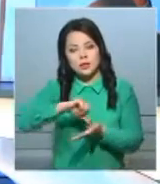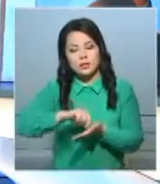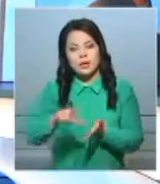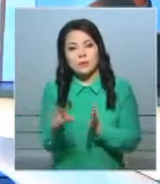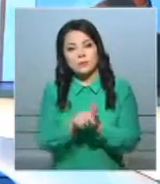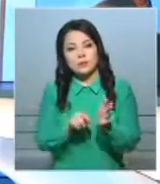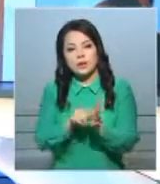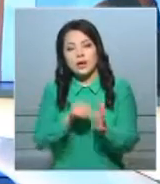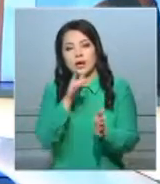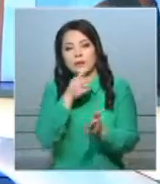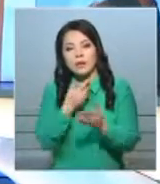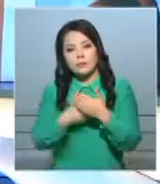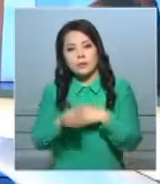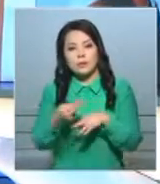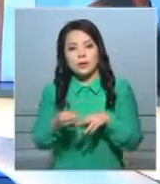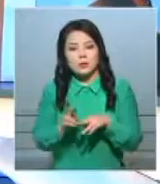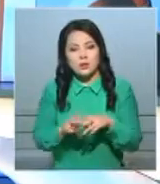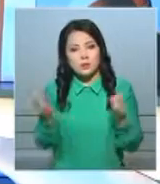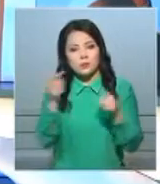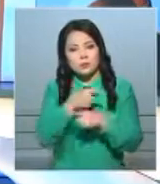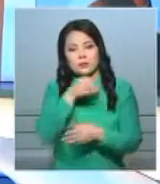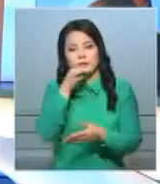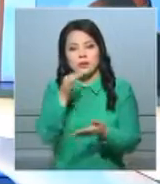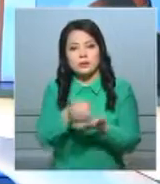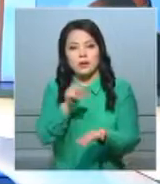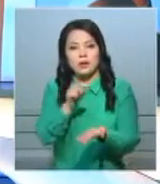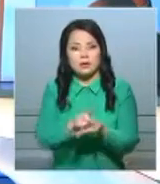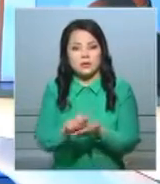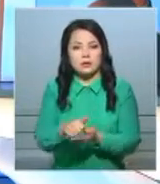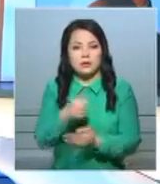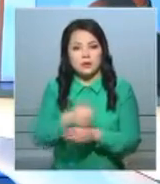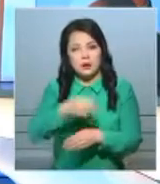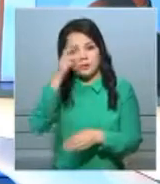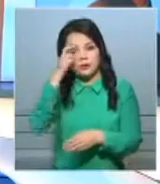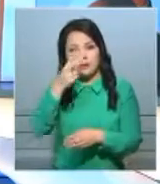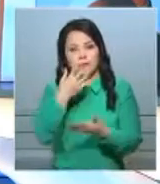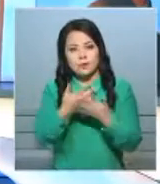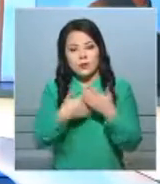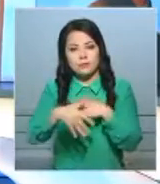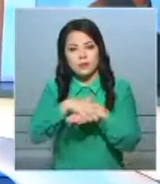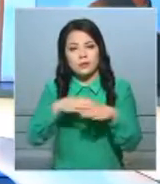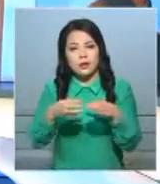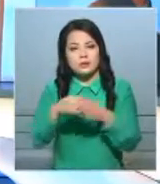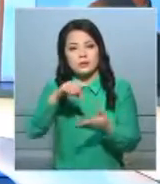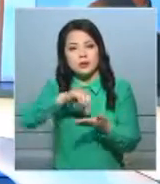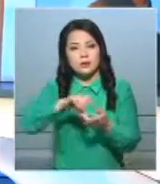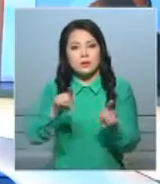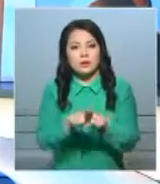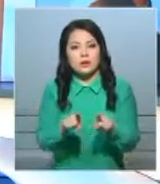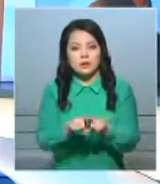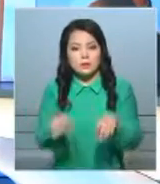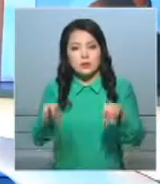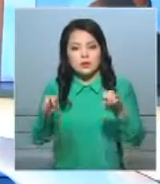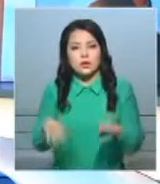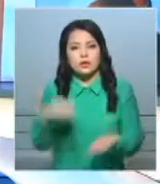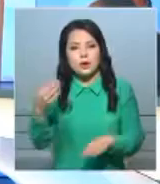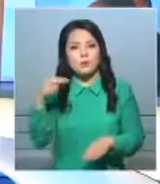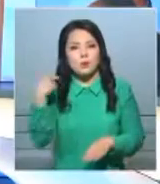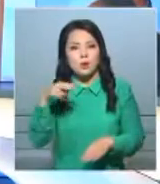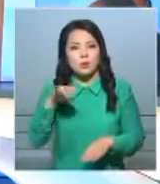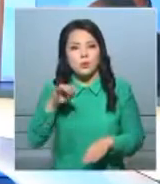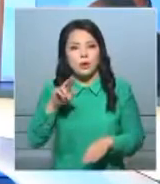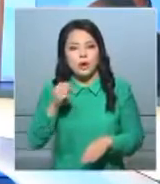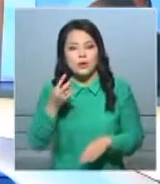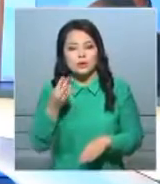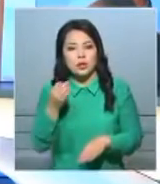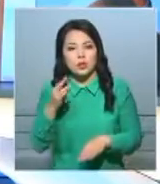жылға өсіретінін әлі де саралауда. Ел үкіметі бұл ұсынысқа байланысты 3 нұсқа дайындап қойған. Енді соңғы шешім ел президенті